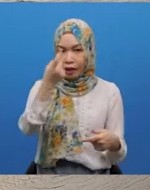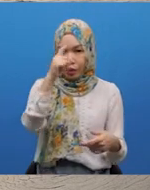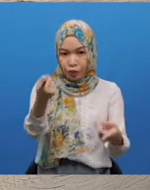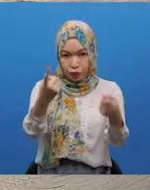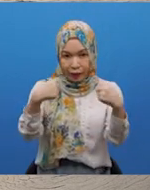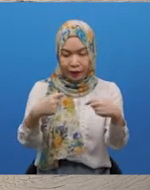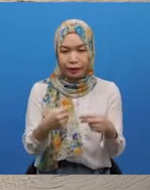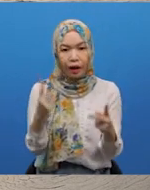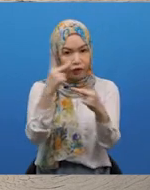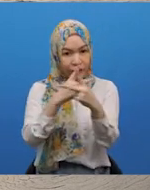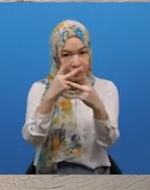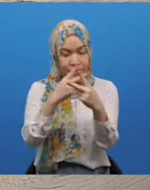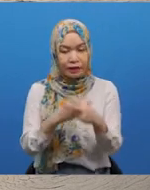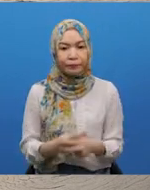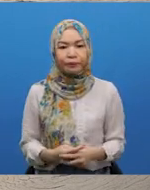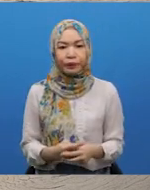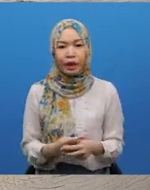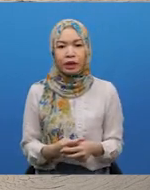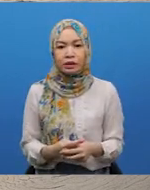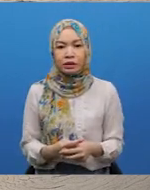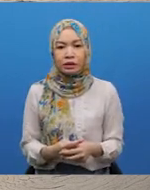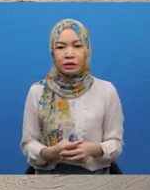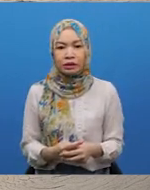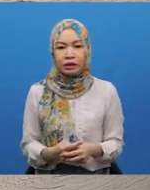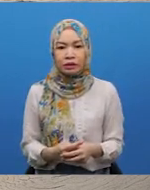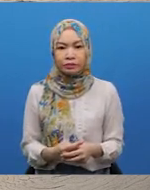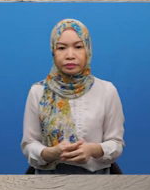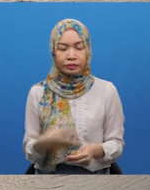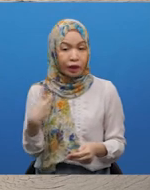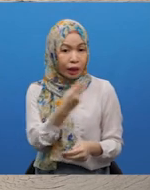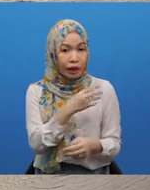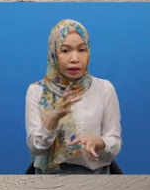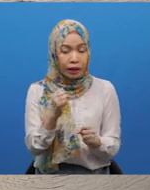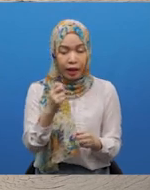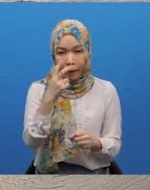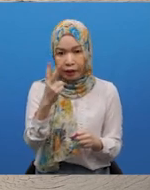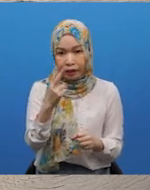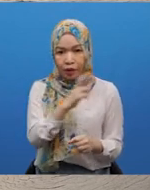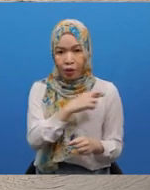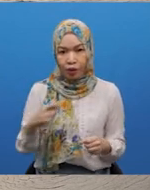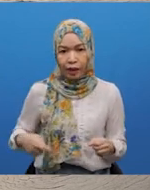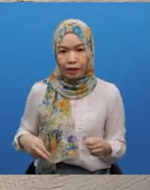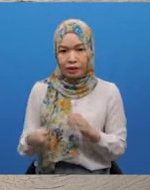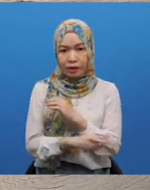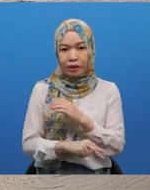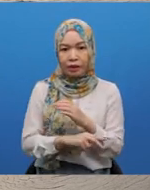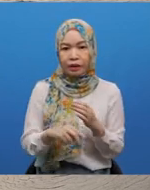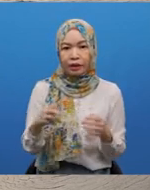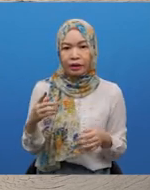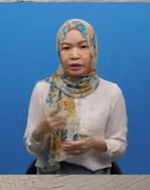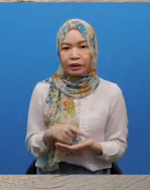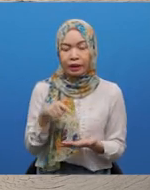negaranya. Buktinya, kita dapat lihat bahawa Raja Negeri Kembayat